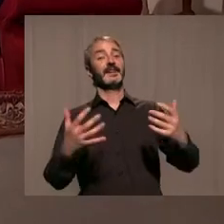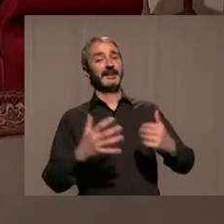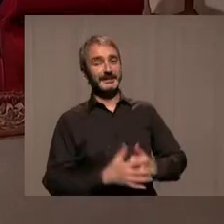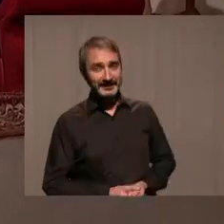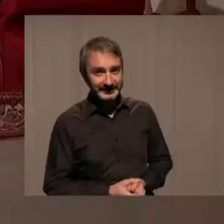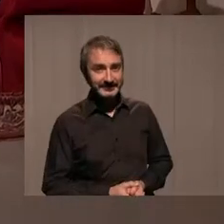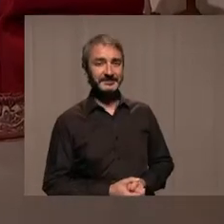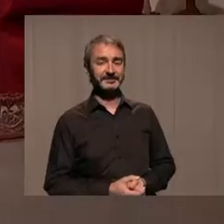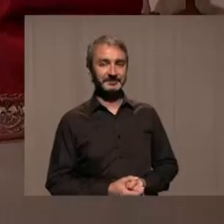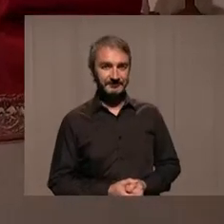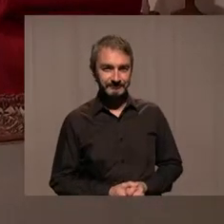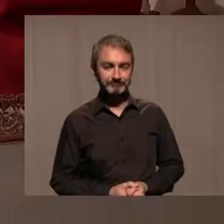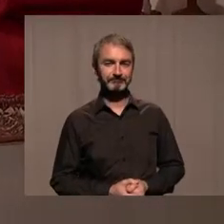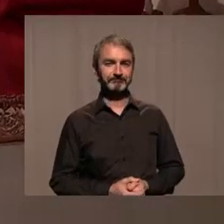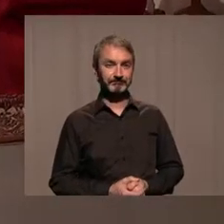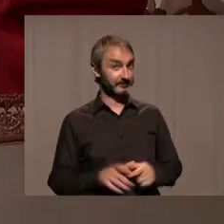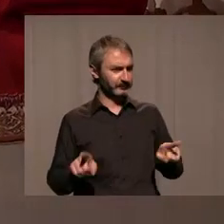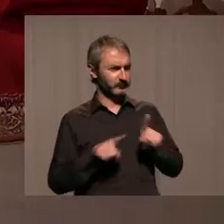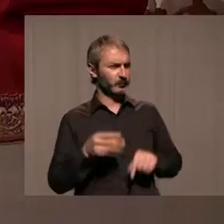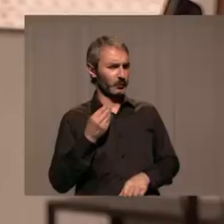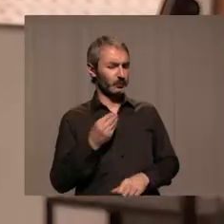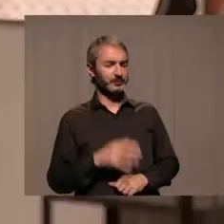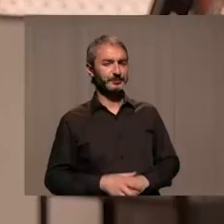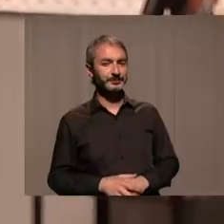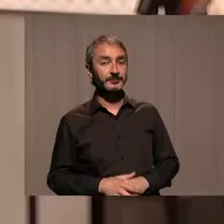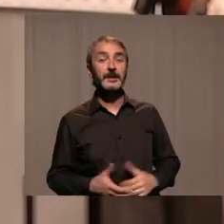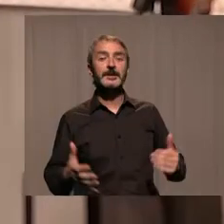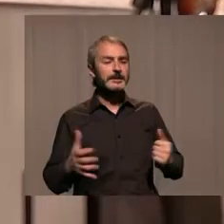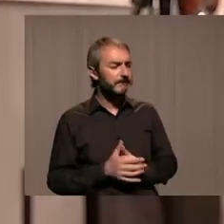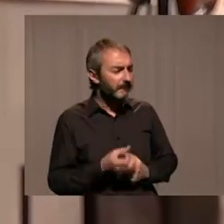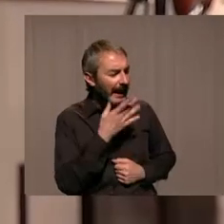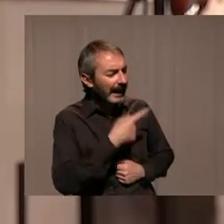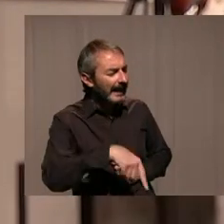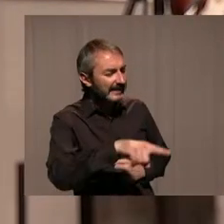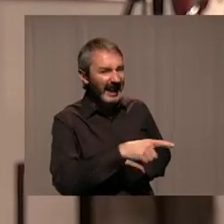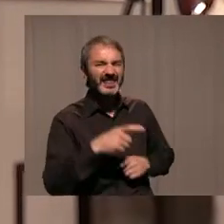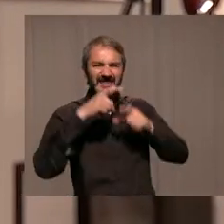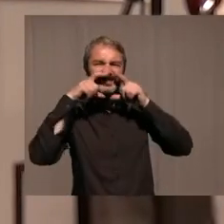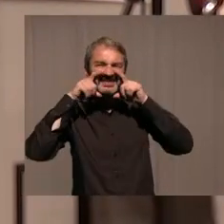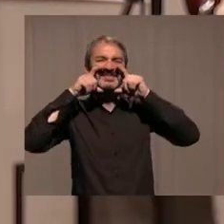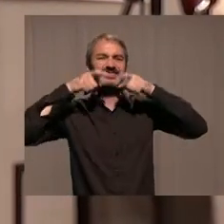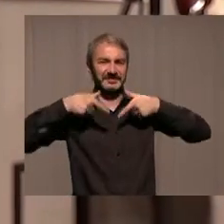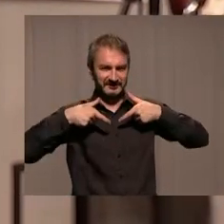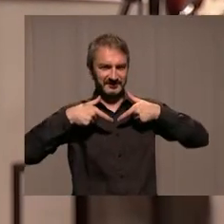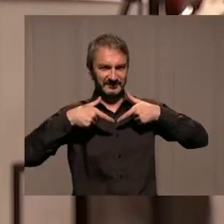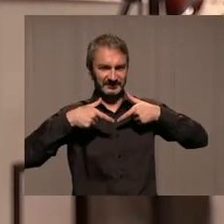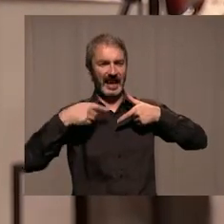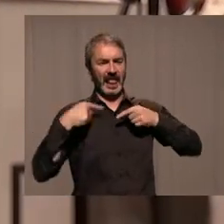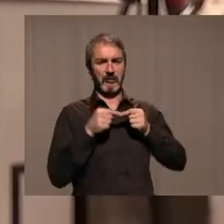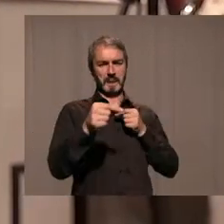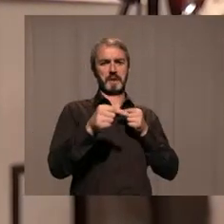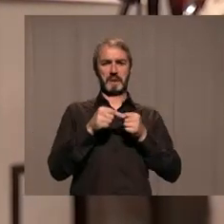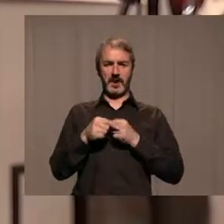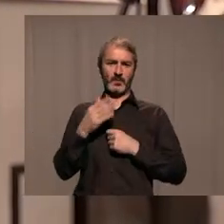I want to break free. Bé, què tal? Us podeu treure la mascareta ara? Sí, sí. Estem ara a una certa